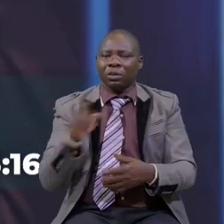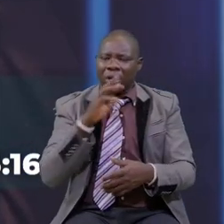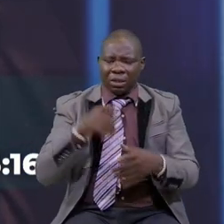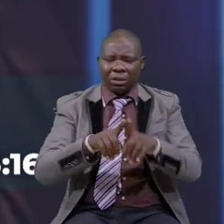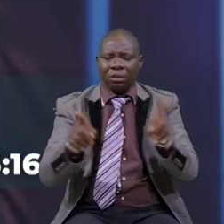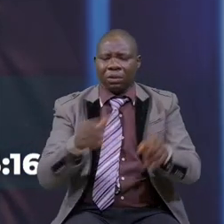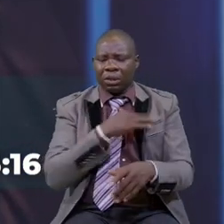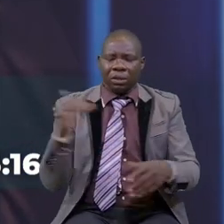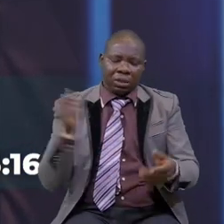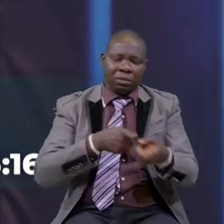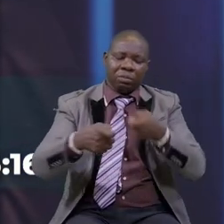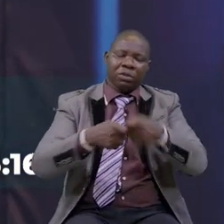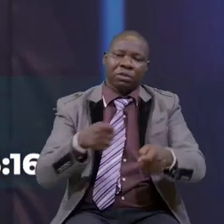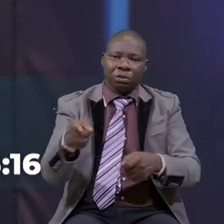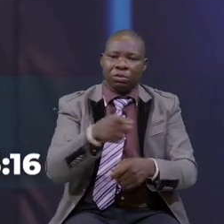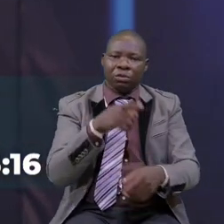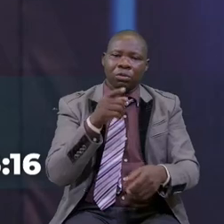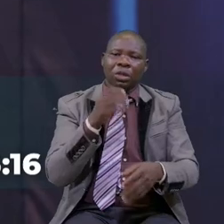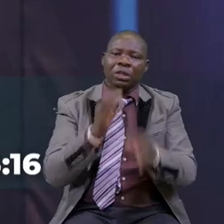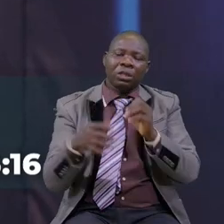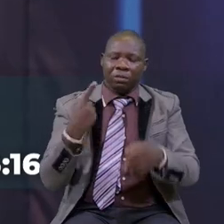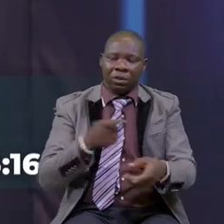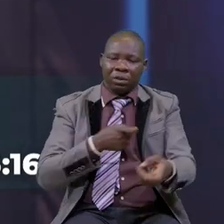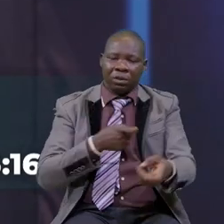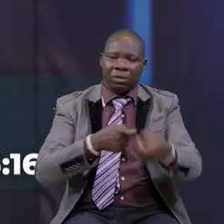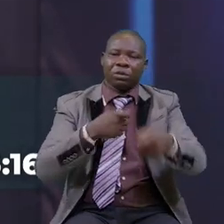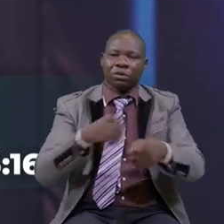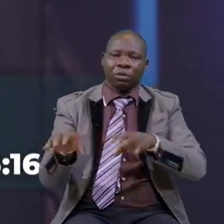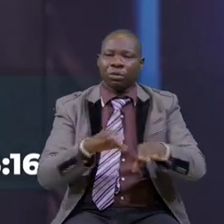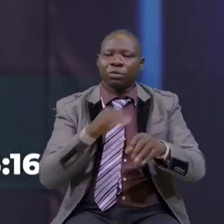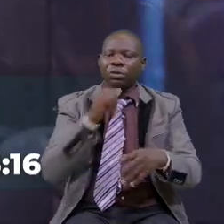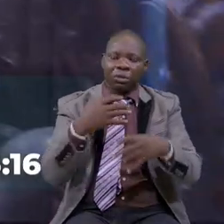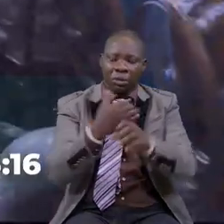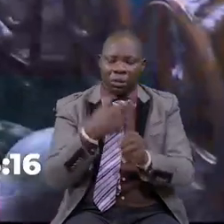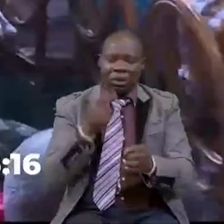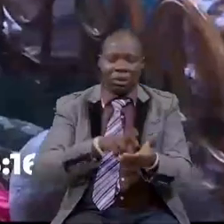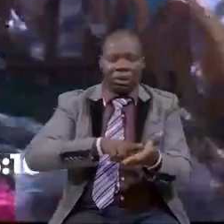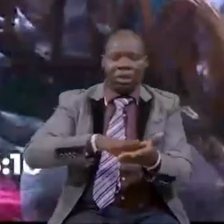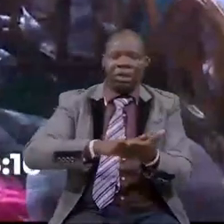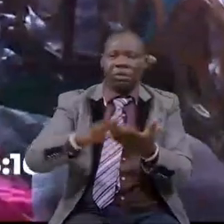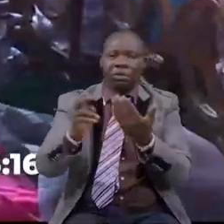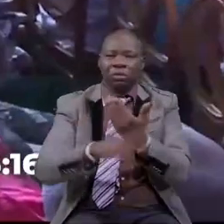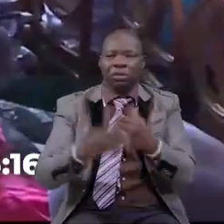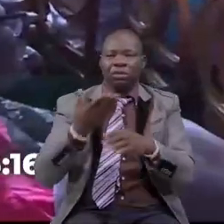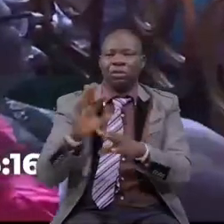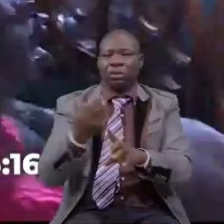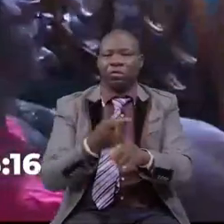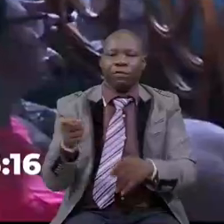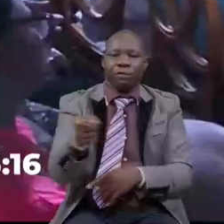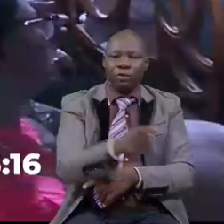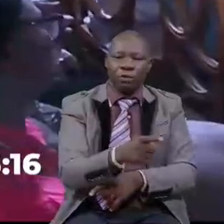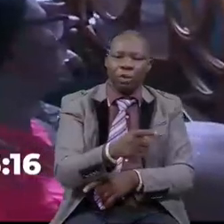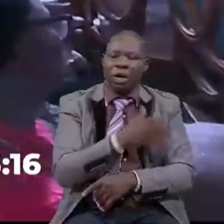persécutent maintenant. Si la persécution ne t'enlève pas la justice de ta